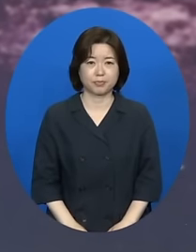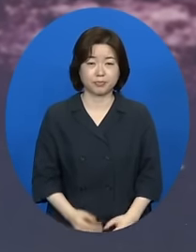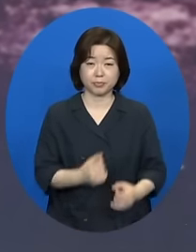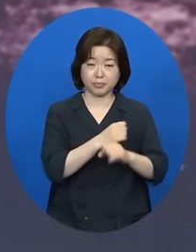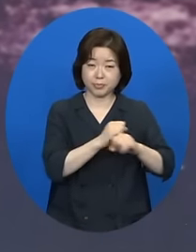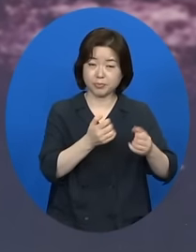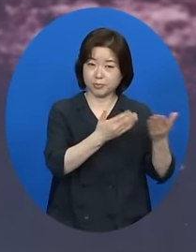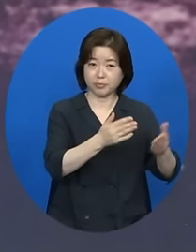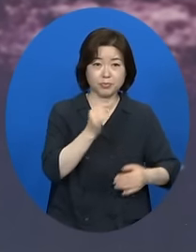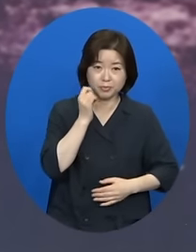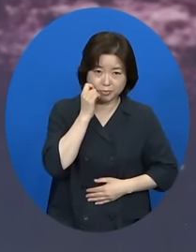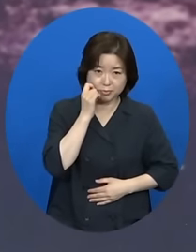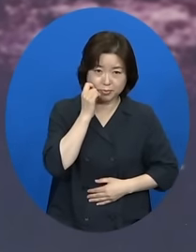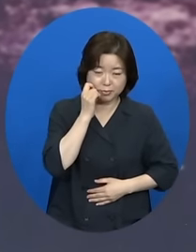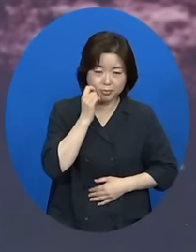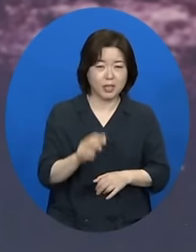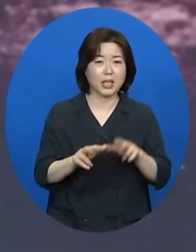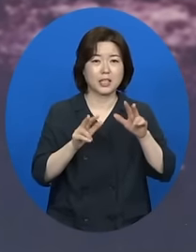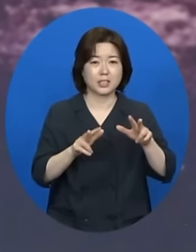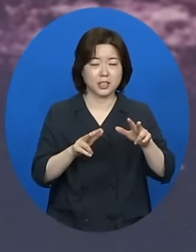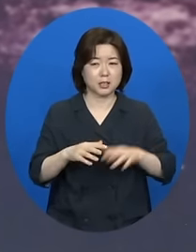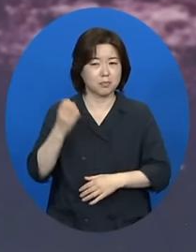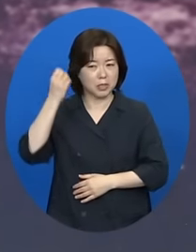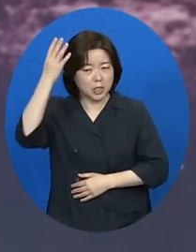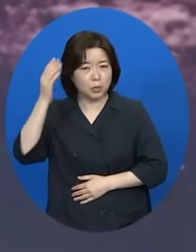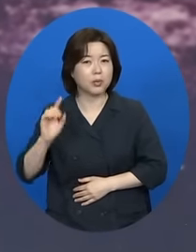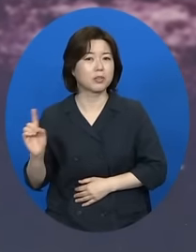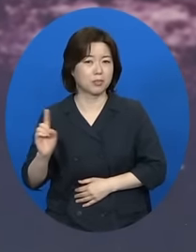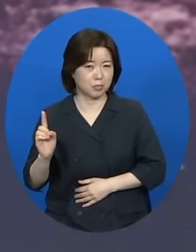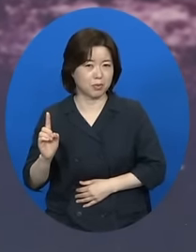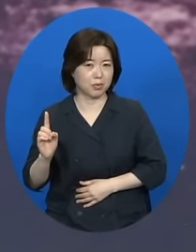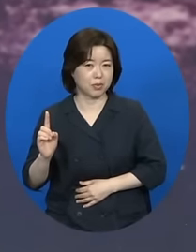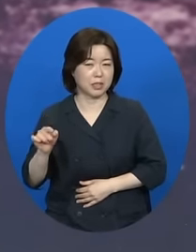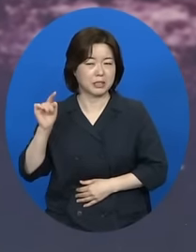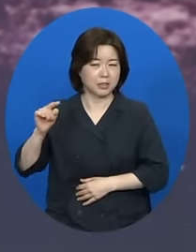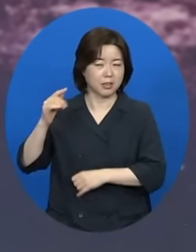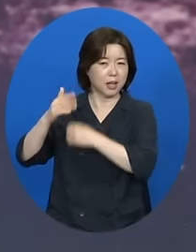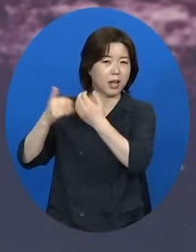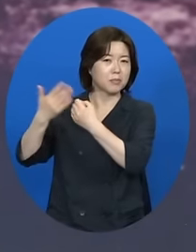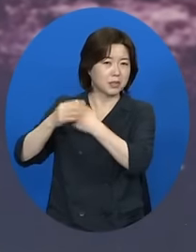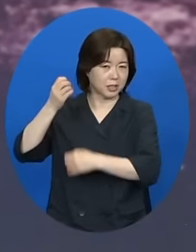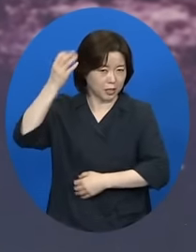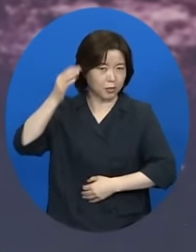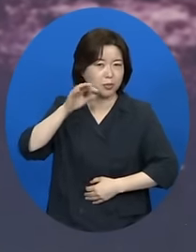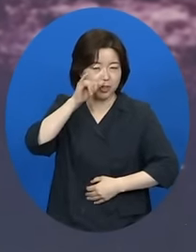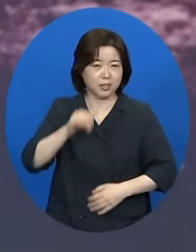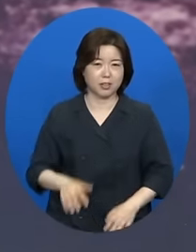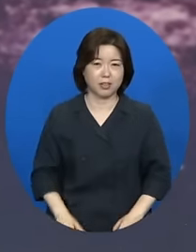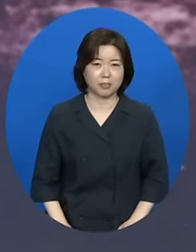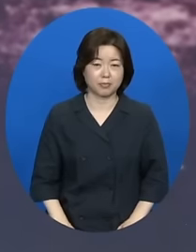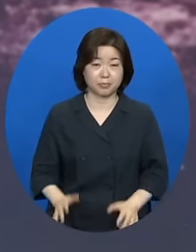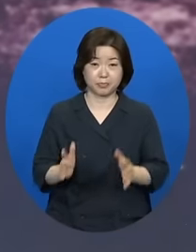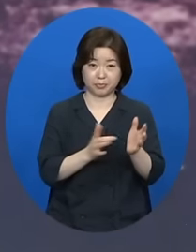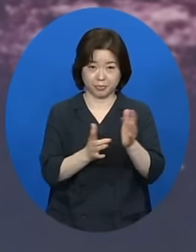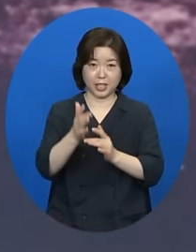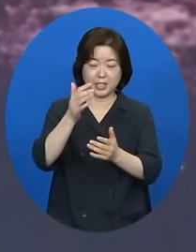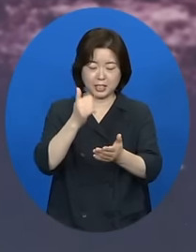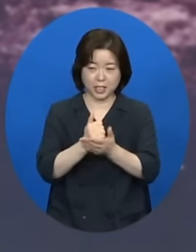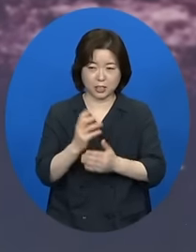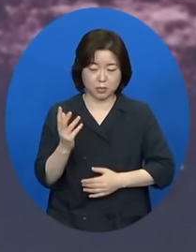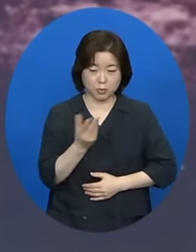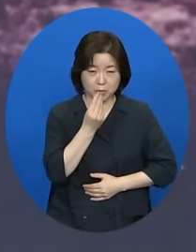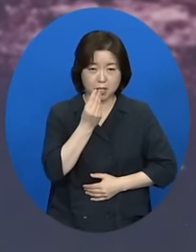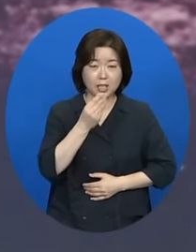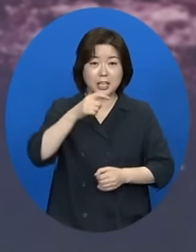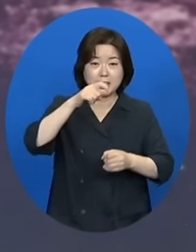용서하지 못한다면 여러분들은 지금 잊고 있는 거예요. 그 예수님께서 성찬을 제정하시면서 하신 말씀이 뭐예요? 이것을